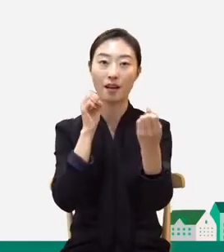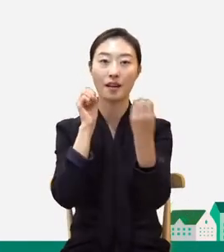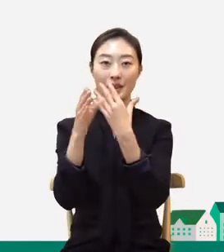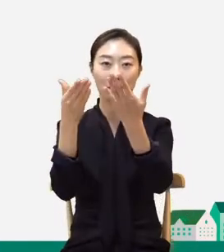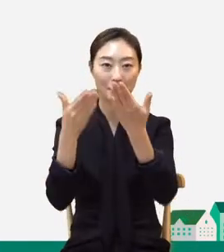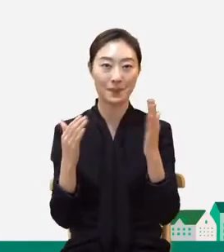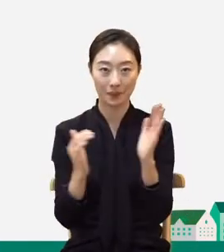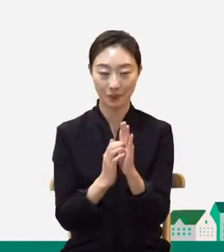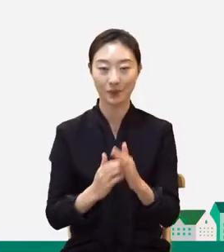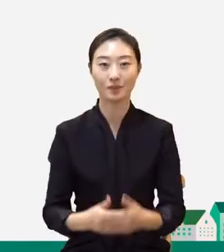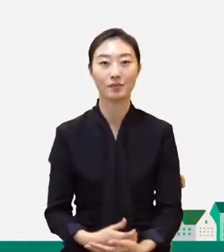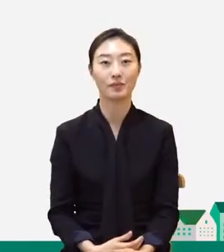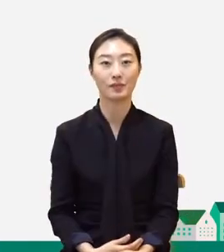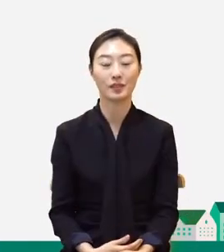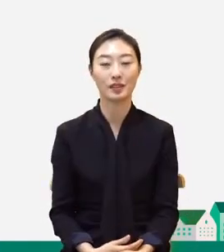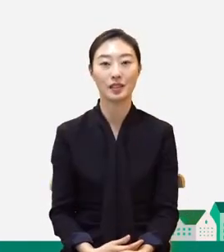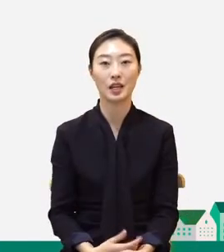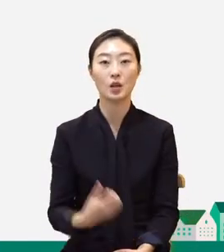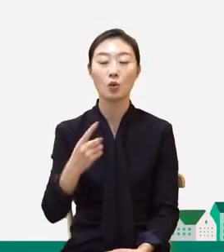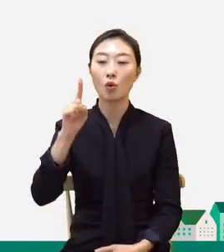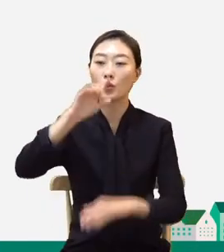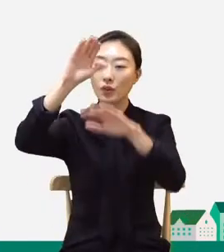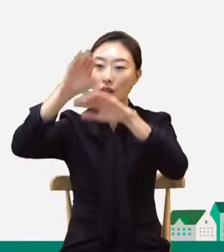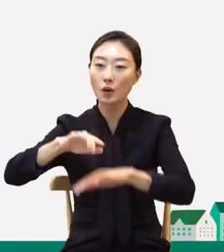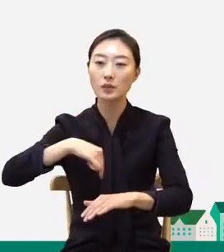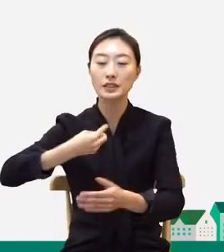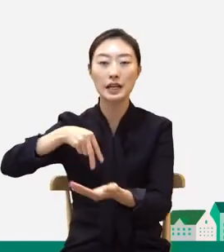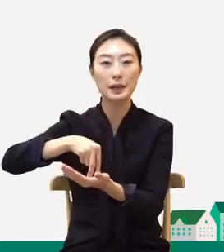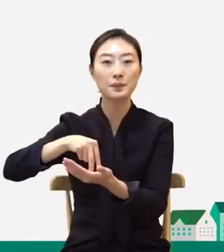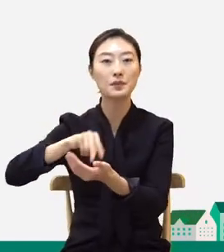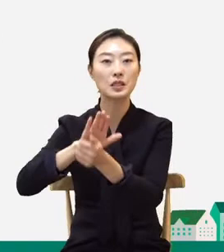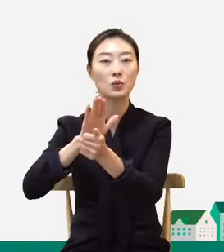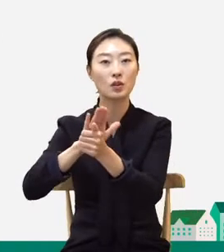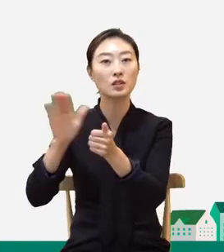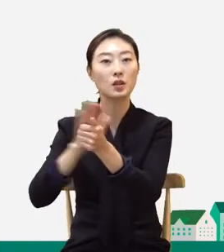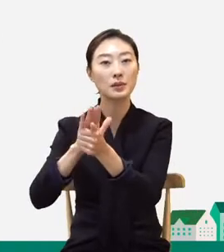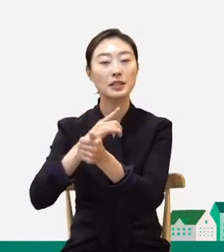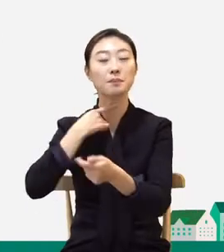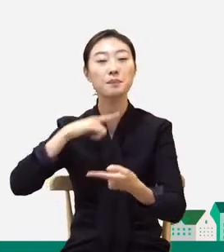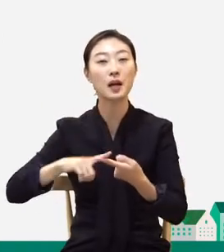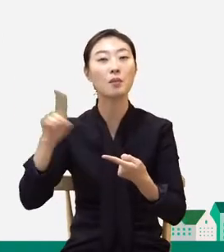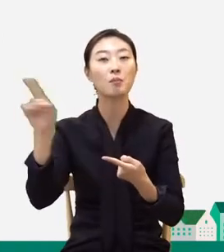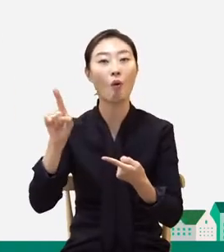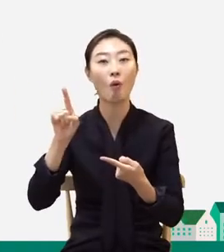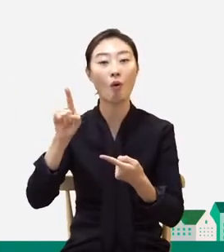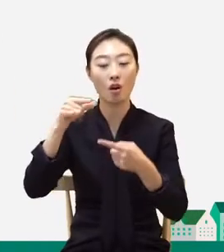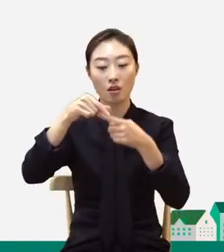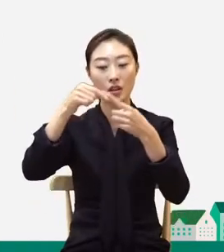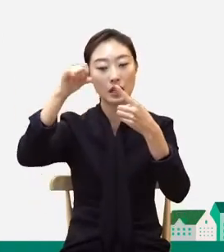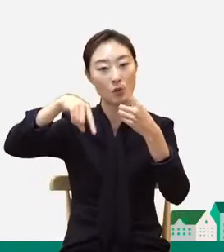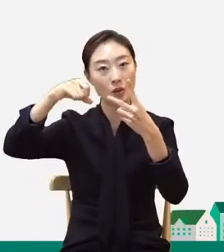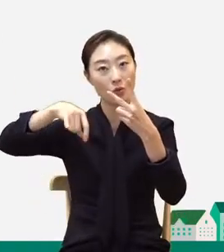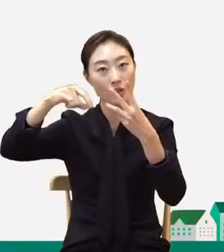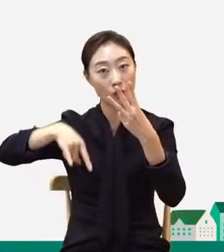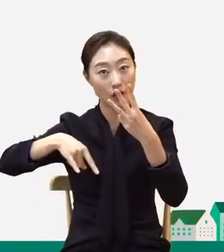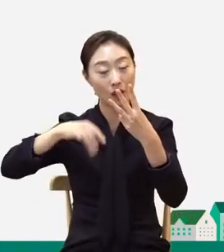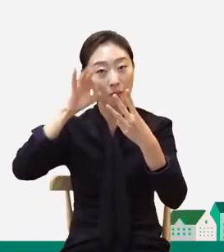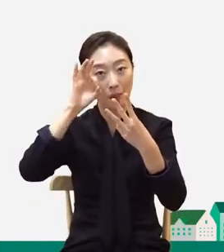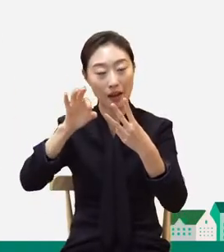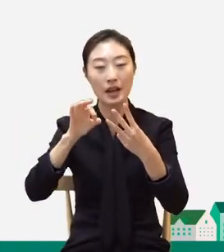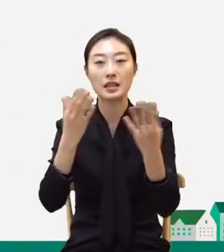해주셨고요. 또 어떤 내용의 자립지원 서비스가 가장 만족스러웠냐, 이런 우선순위에 대해서는